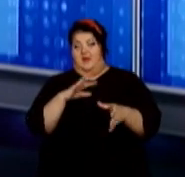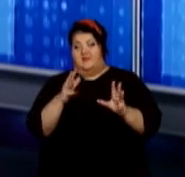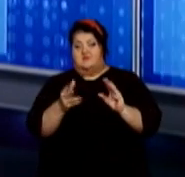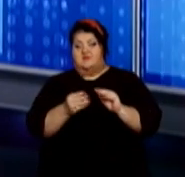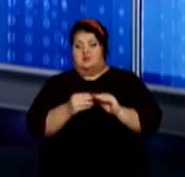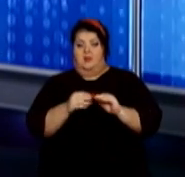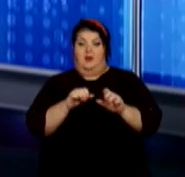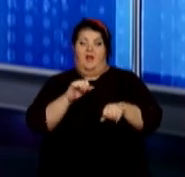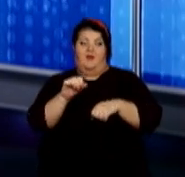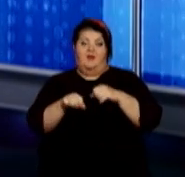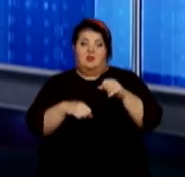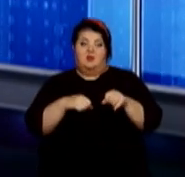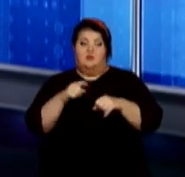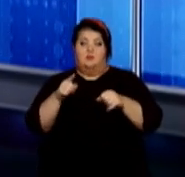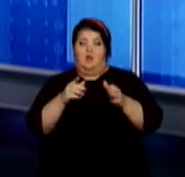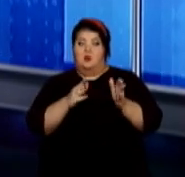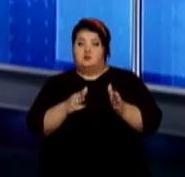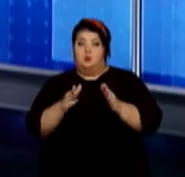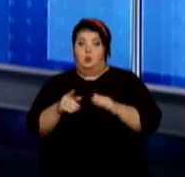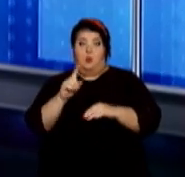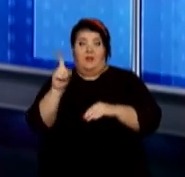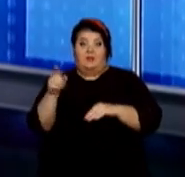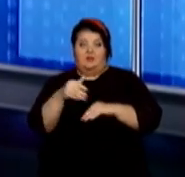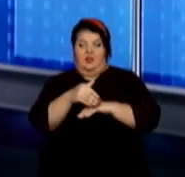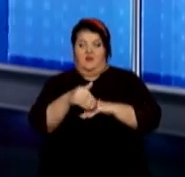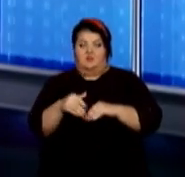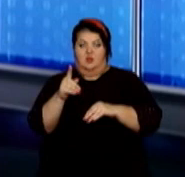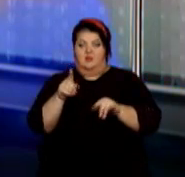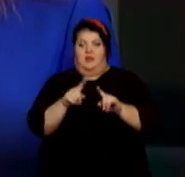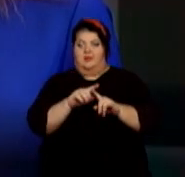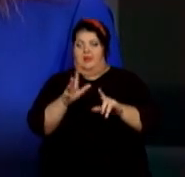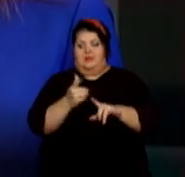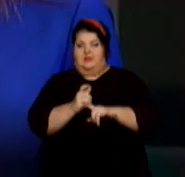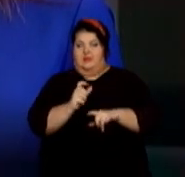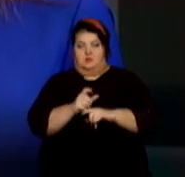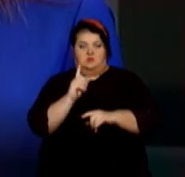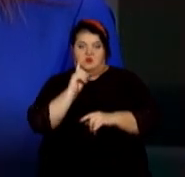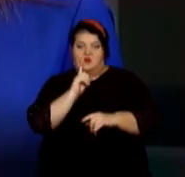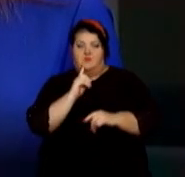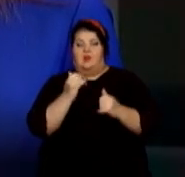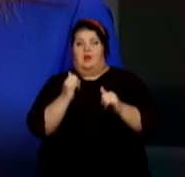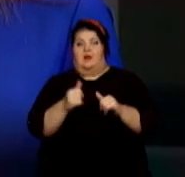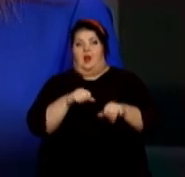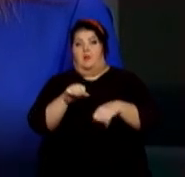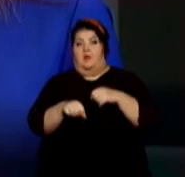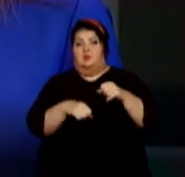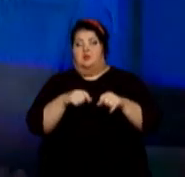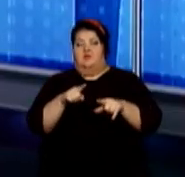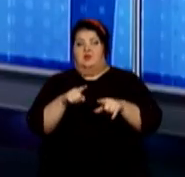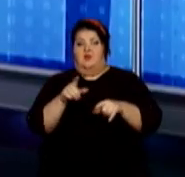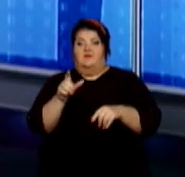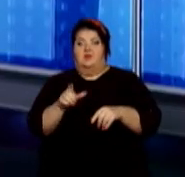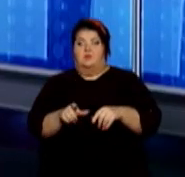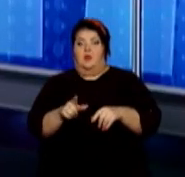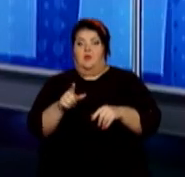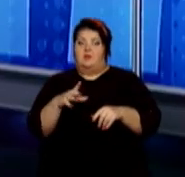велосипедна інфраструктура на тій вулиці, вона, ну, така не досить комфортна для пересування саме велосипедистів. Досі